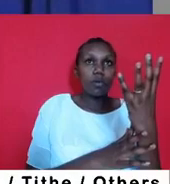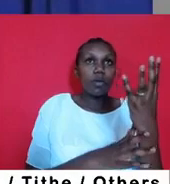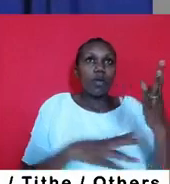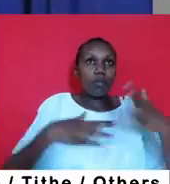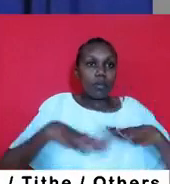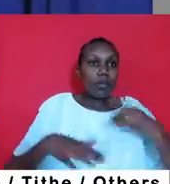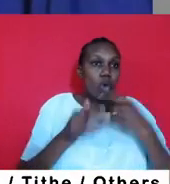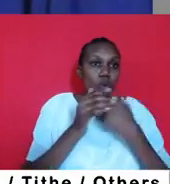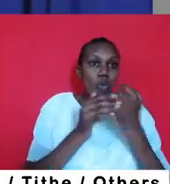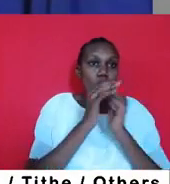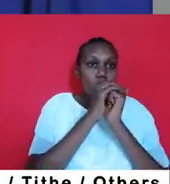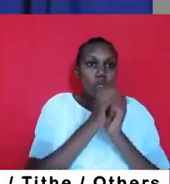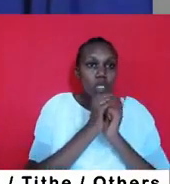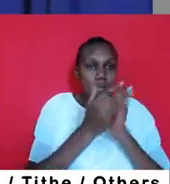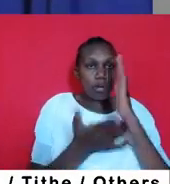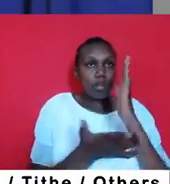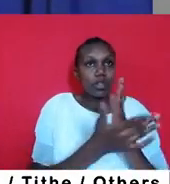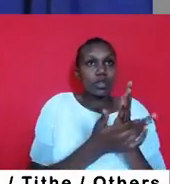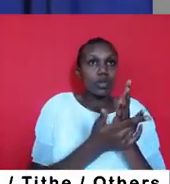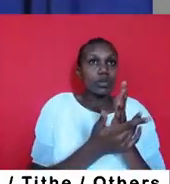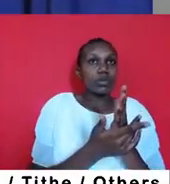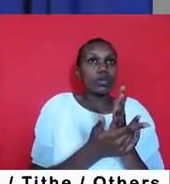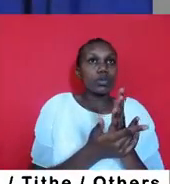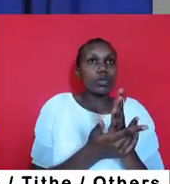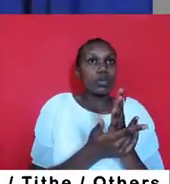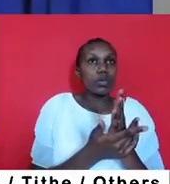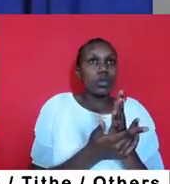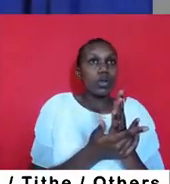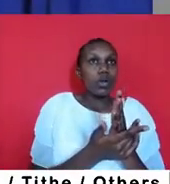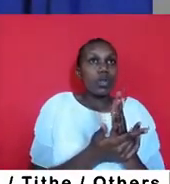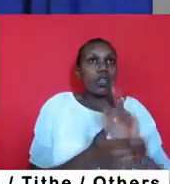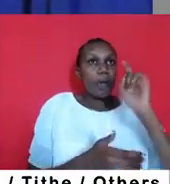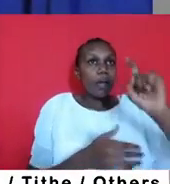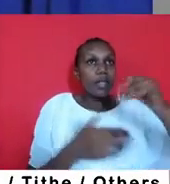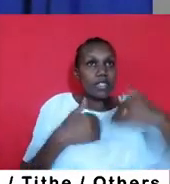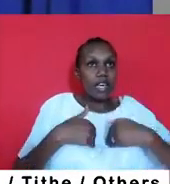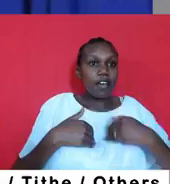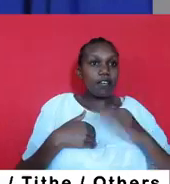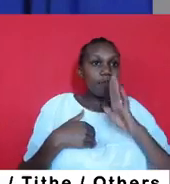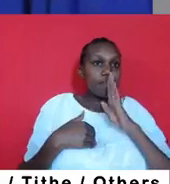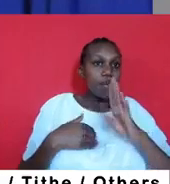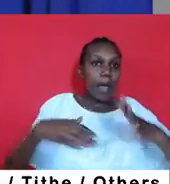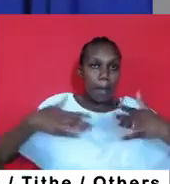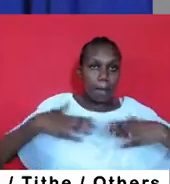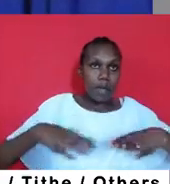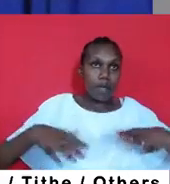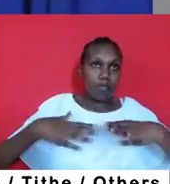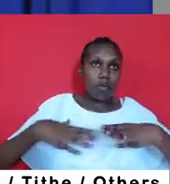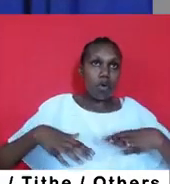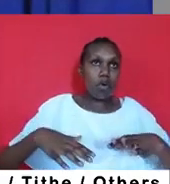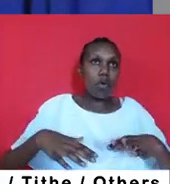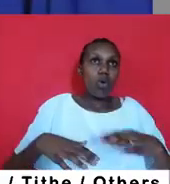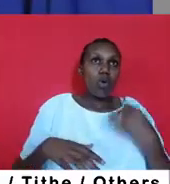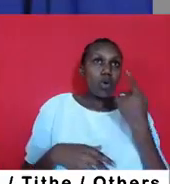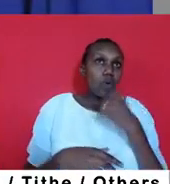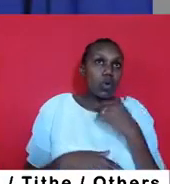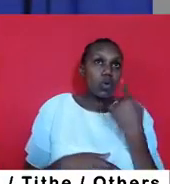waabuduo kwa haki na kweli wanafaa wawe watu